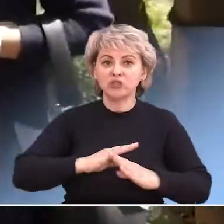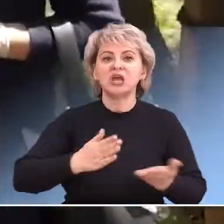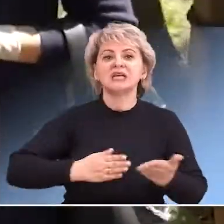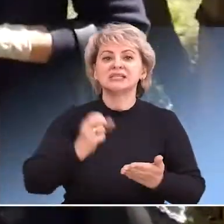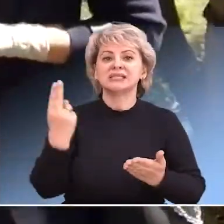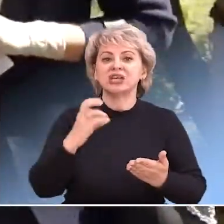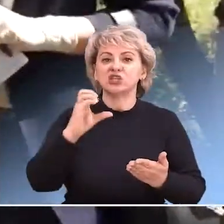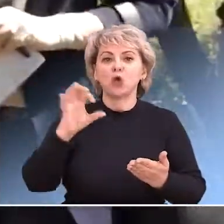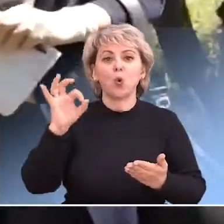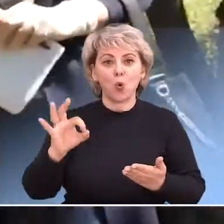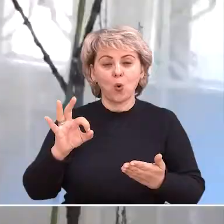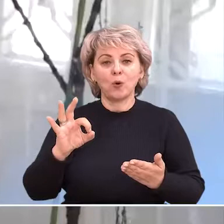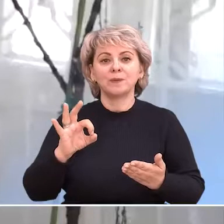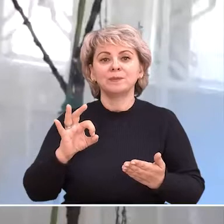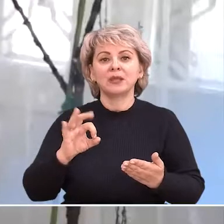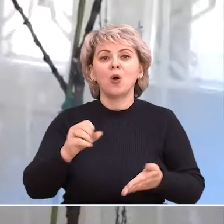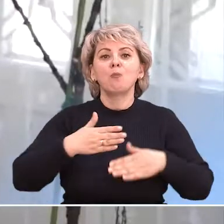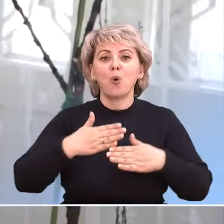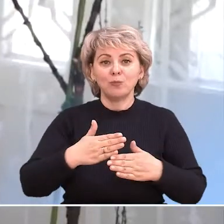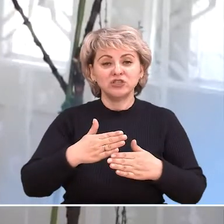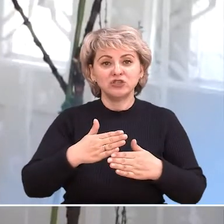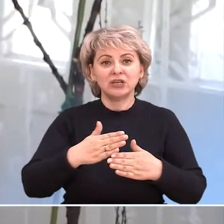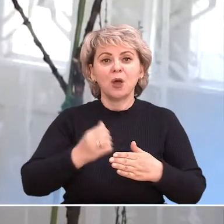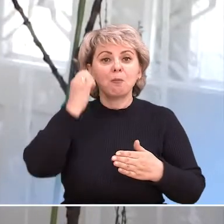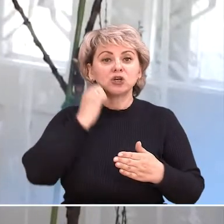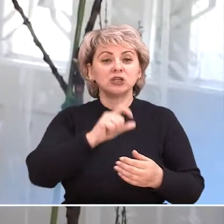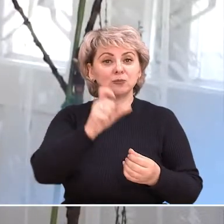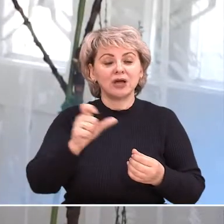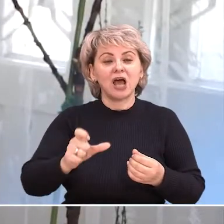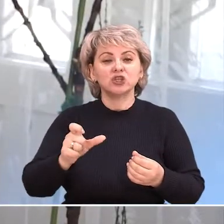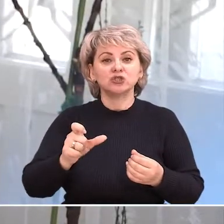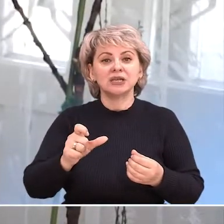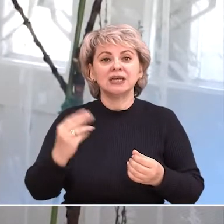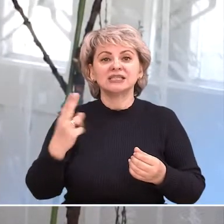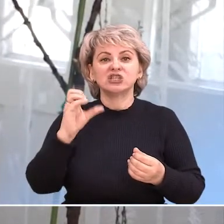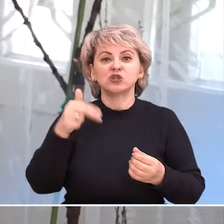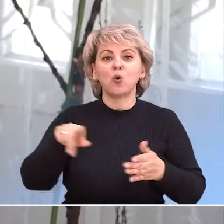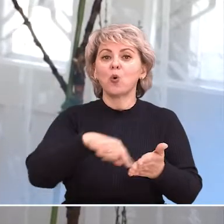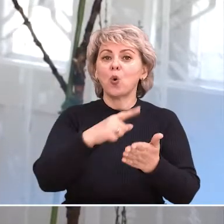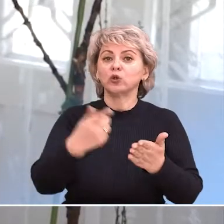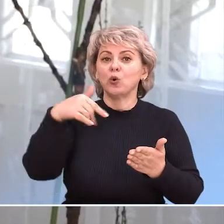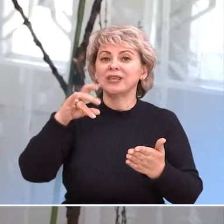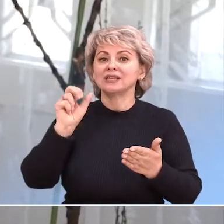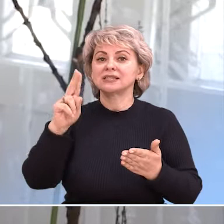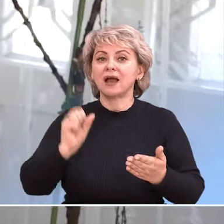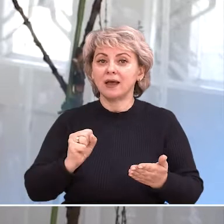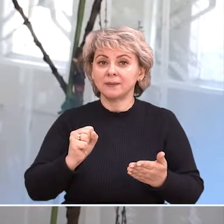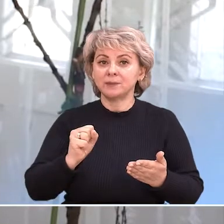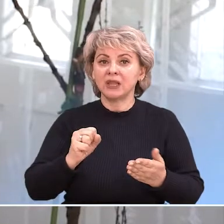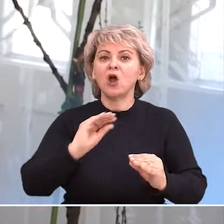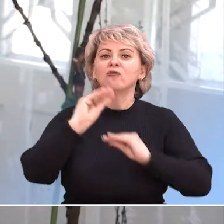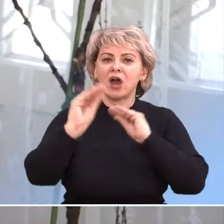Спасибо большое за помощь. Сотрудники социального центра помощи пожилым гражданам ЦСО города Донецка